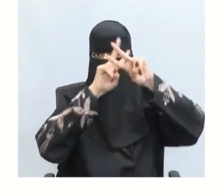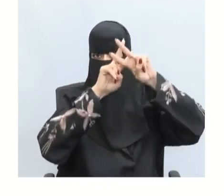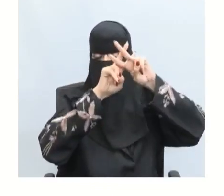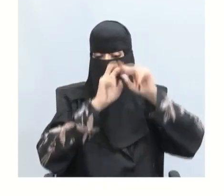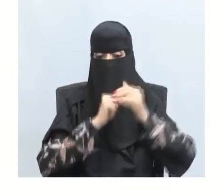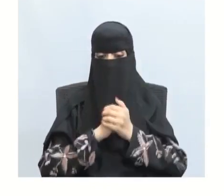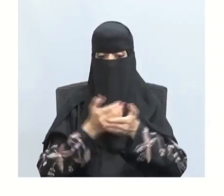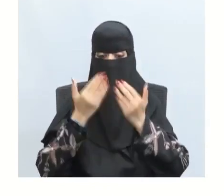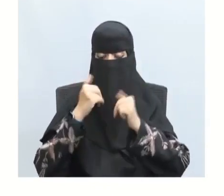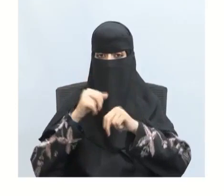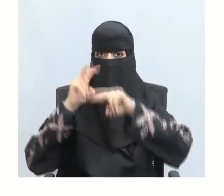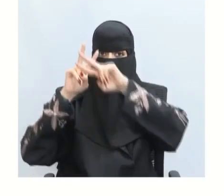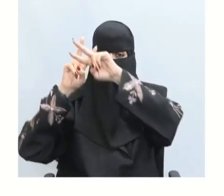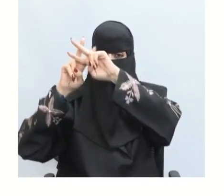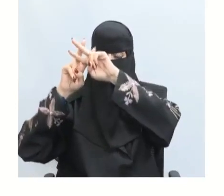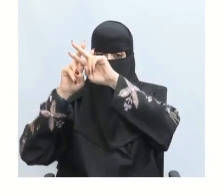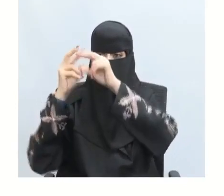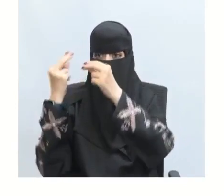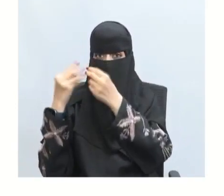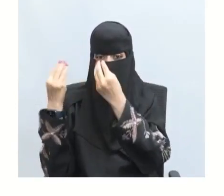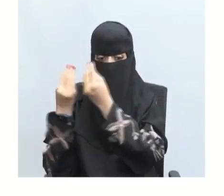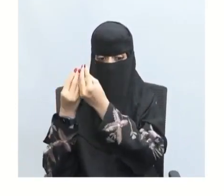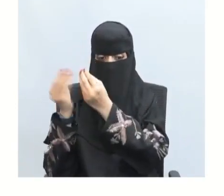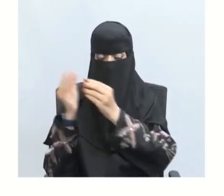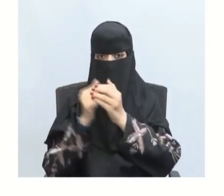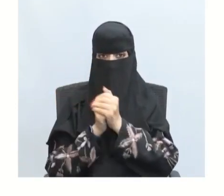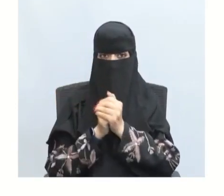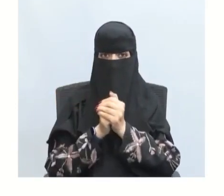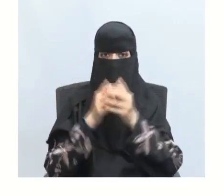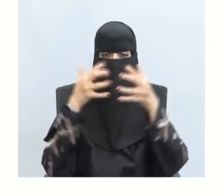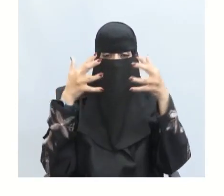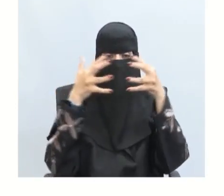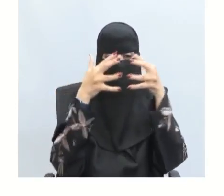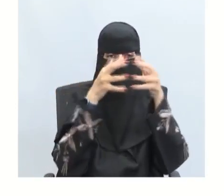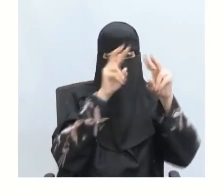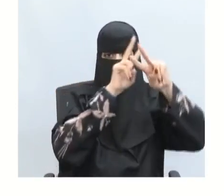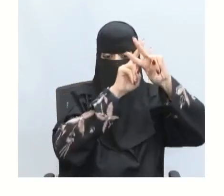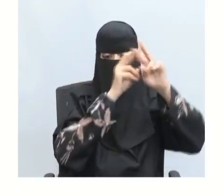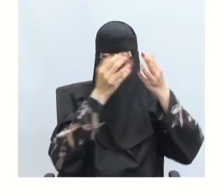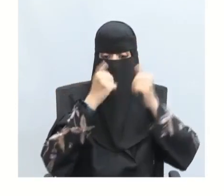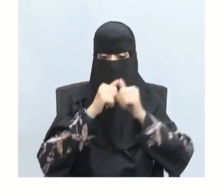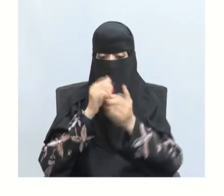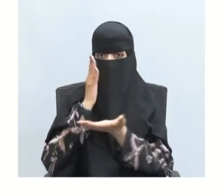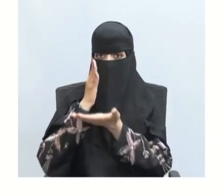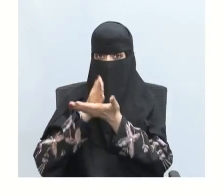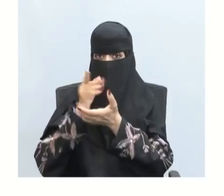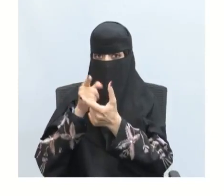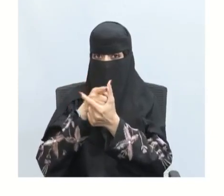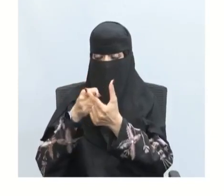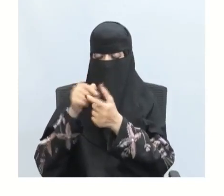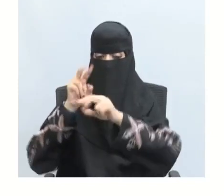النجم النجوم المزدوجه والحشود النجميه والوسط بين